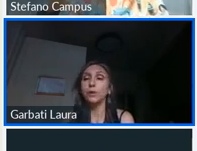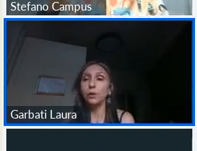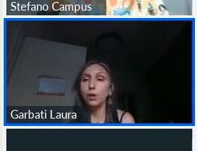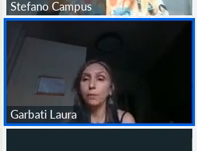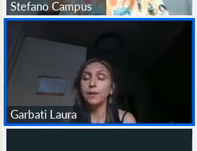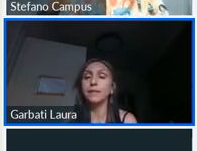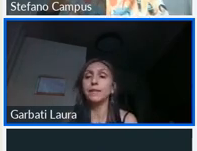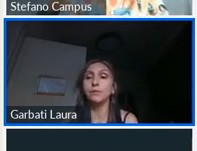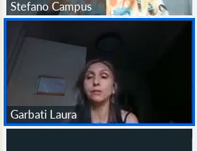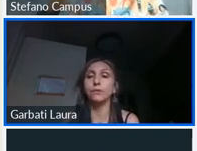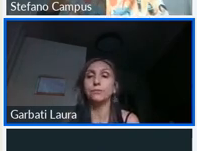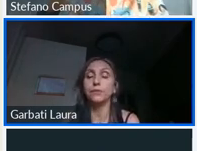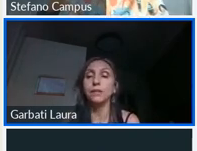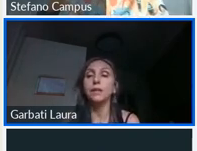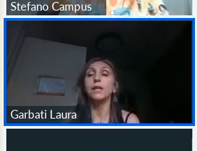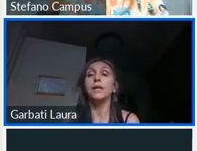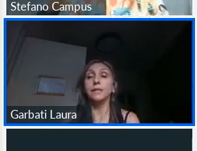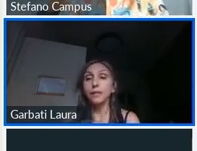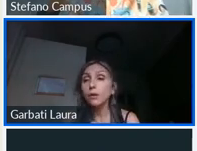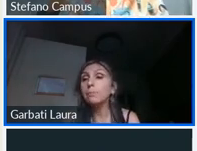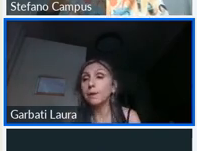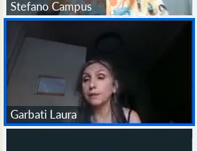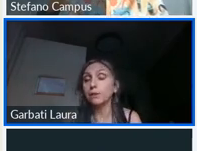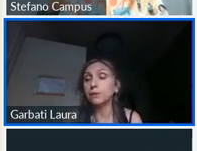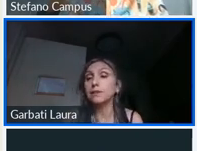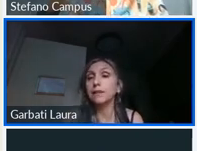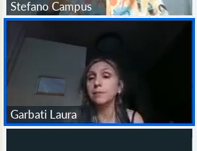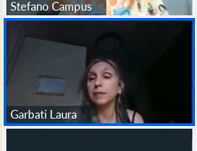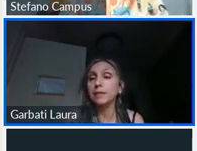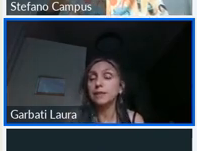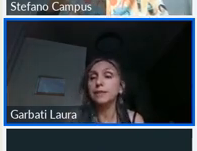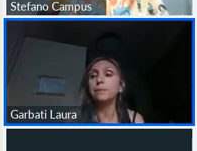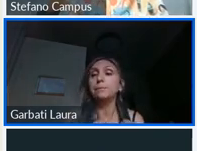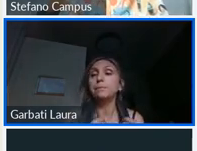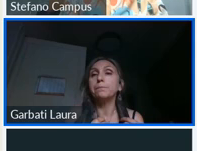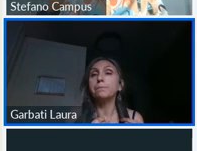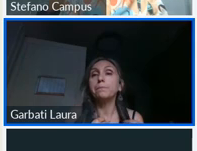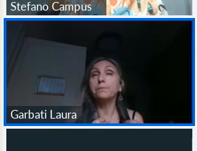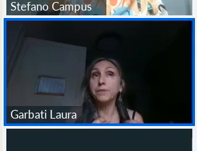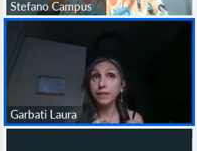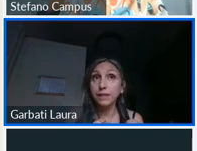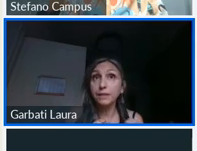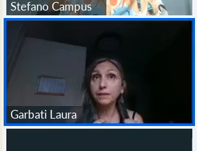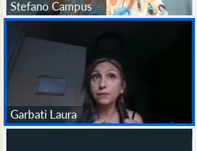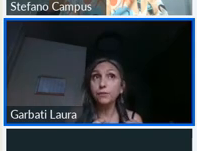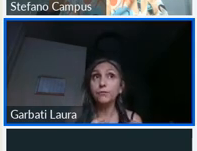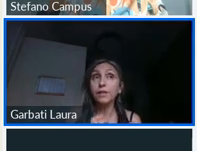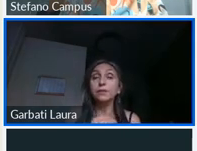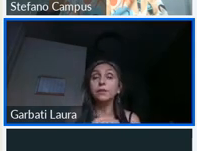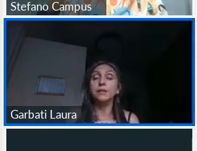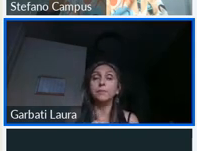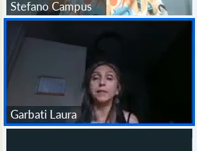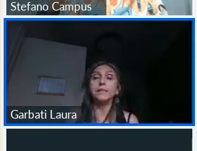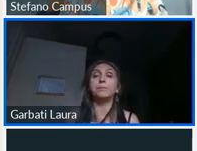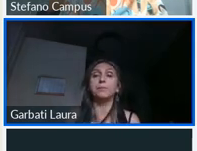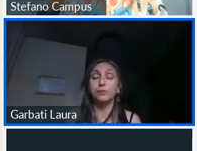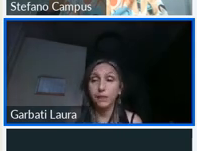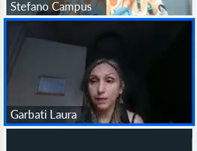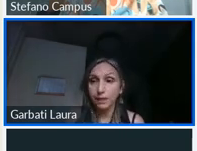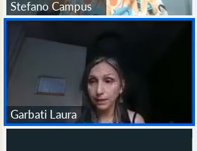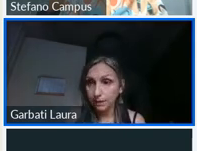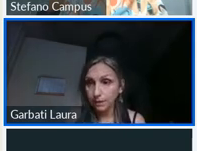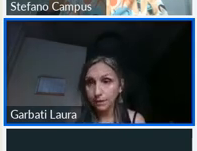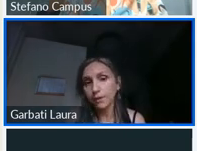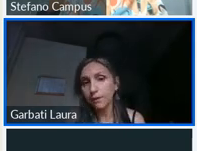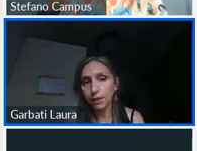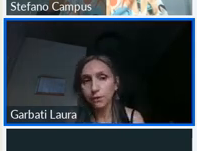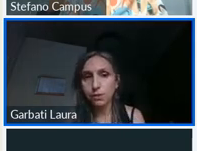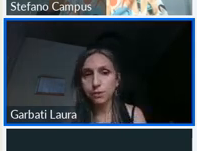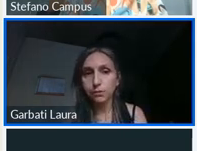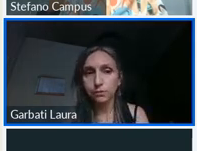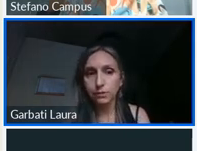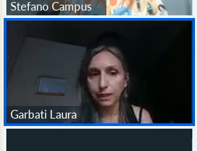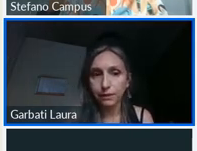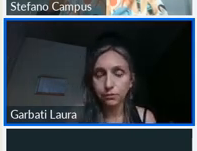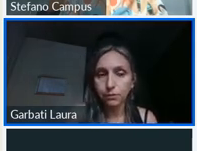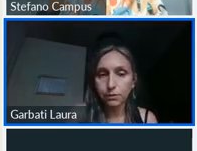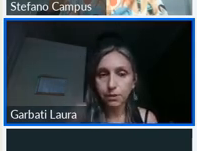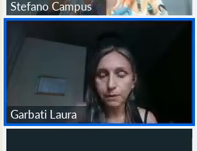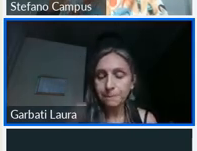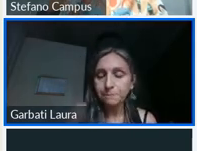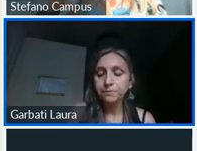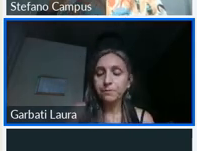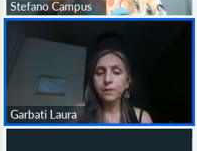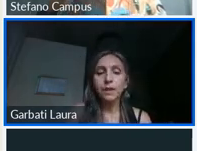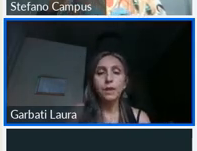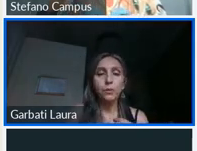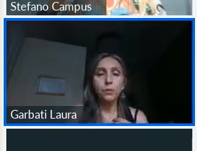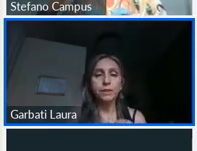dato, di quell'opera, di quel software, ti competono determinati diritti, ovvero determinati poteri, che non è così